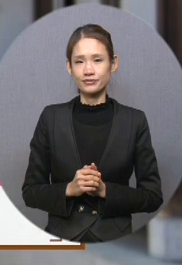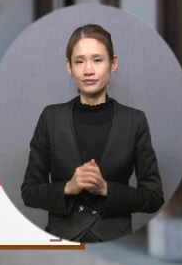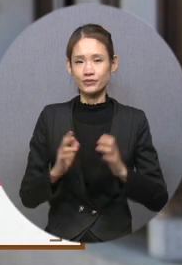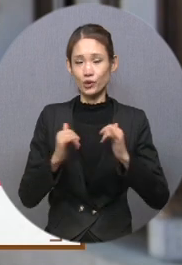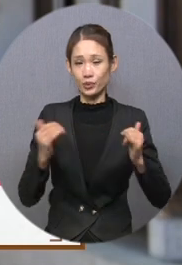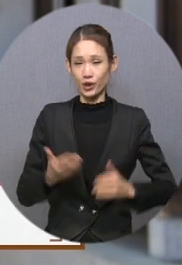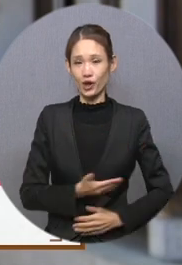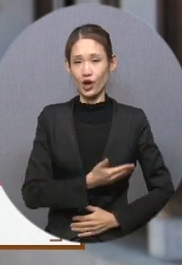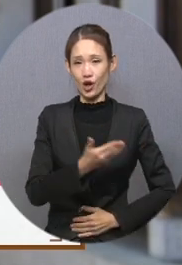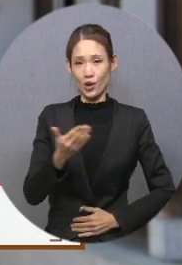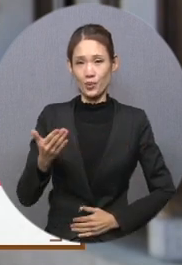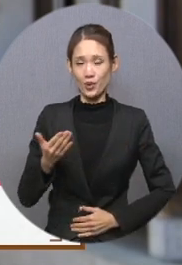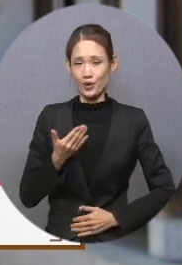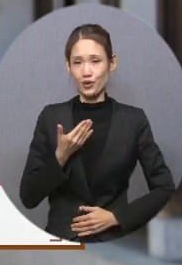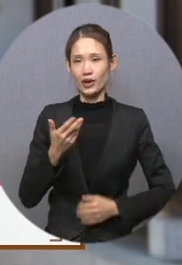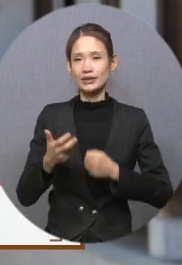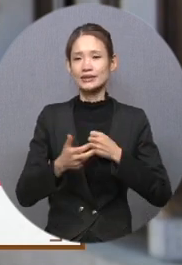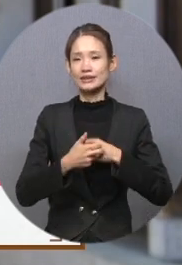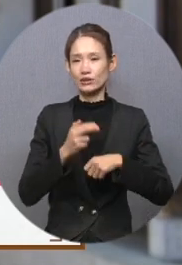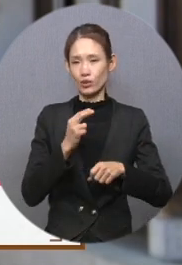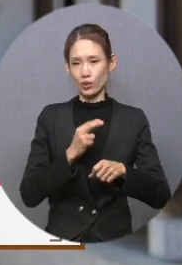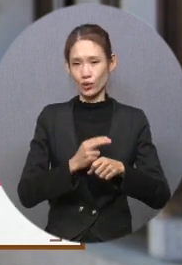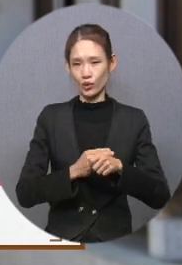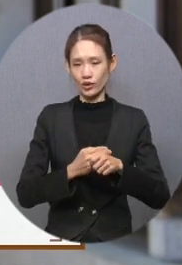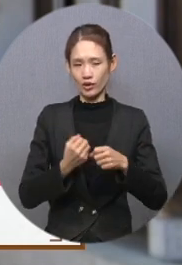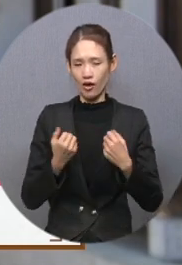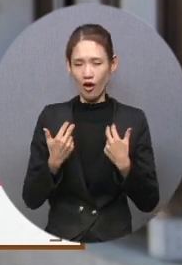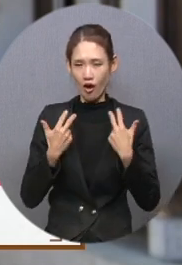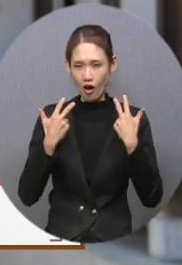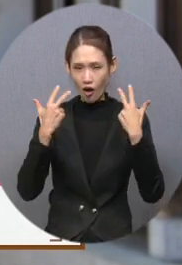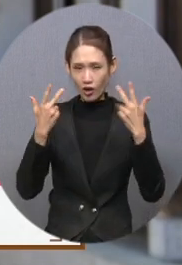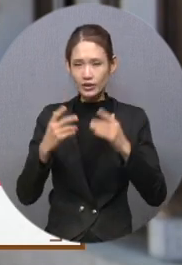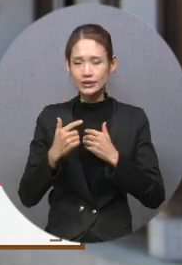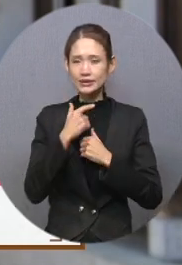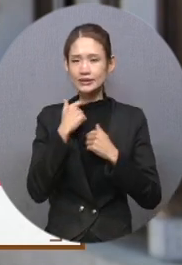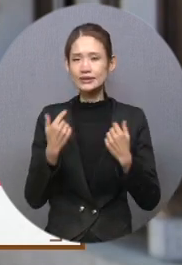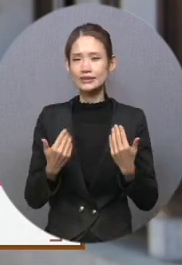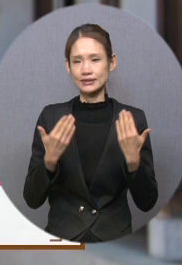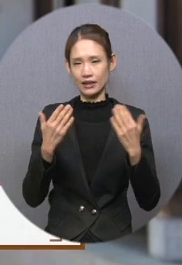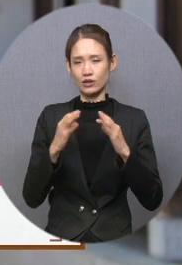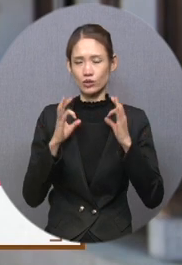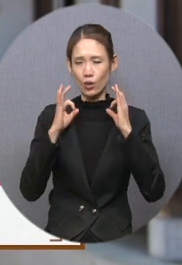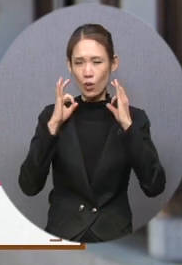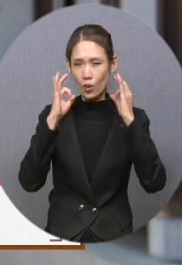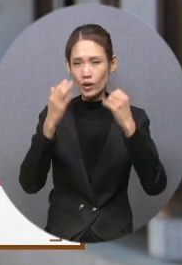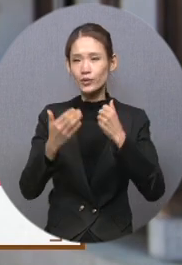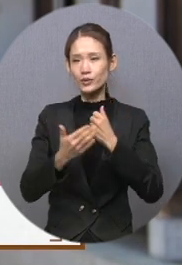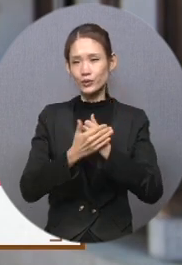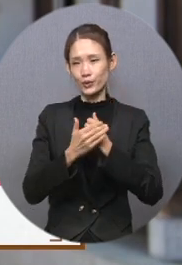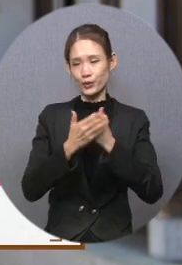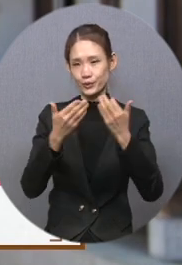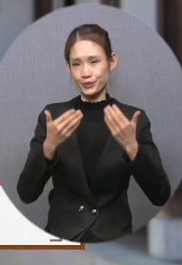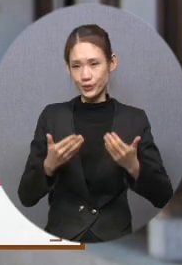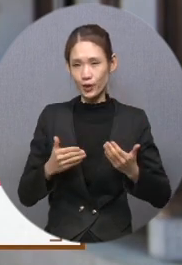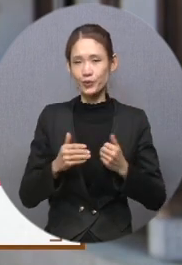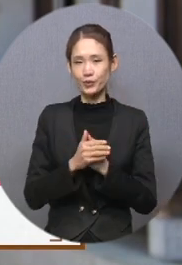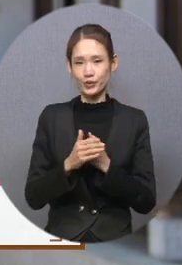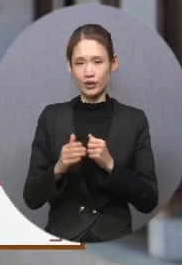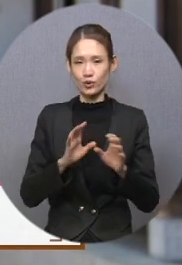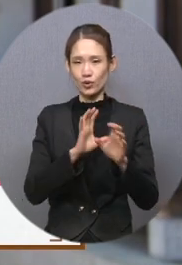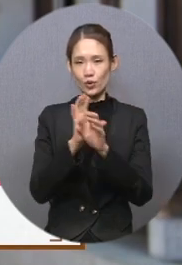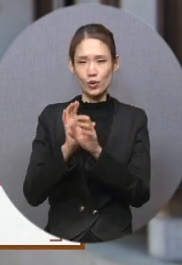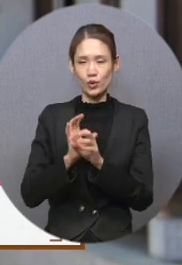국민 여러분과 의료진의 헌신적인 희생과 노력 덕분에